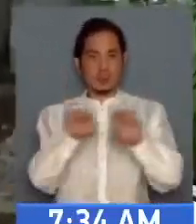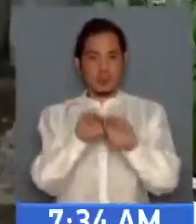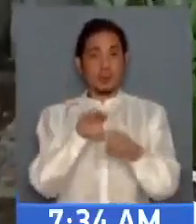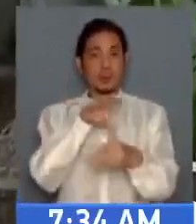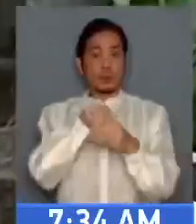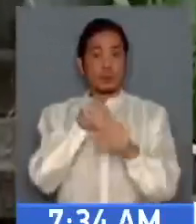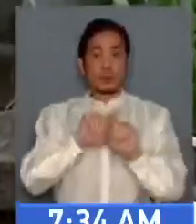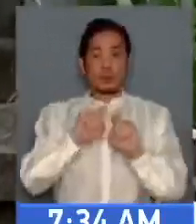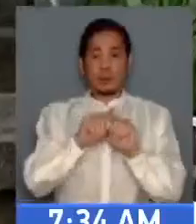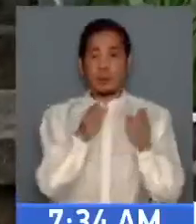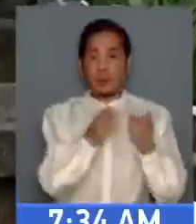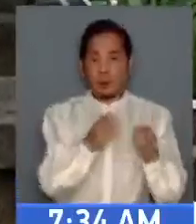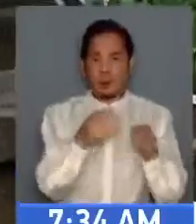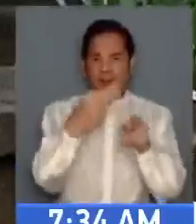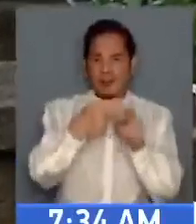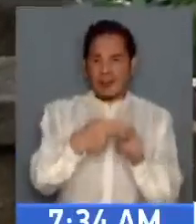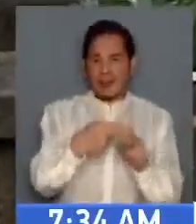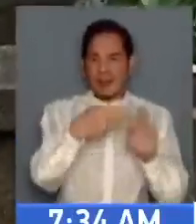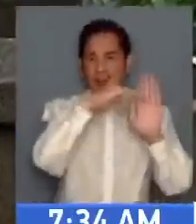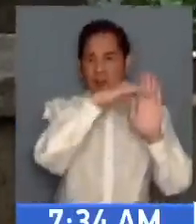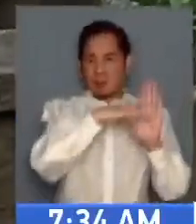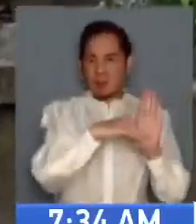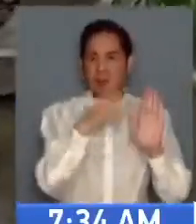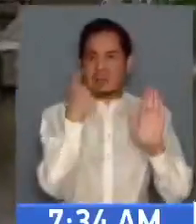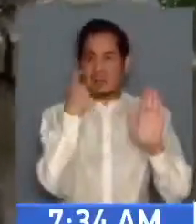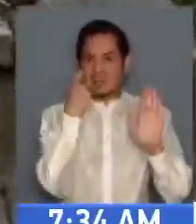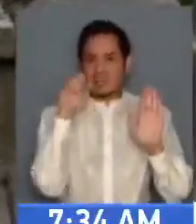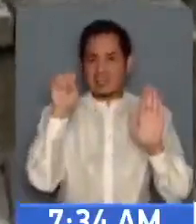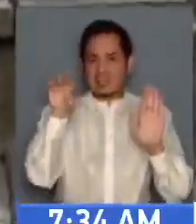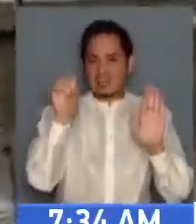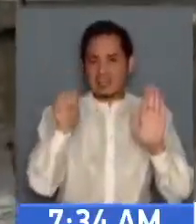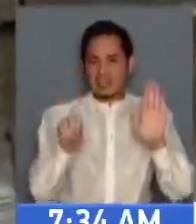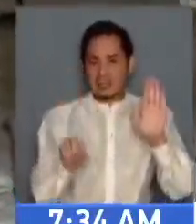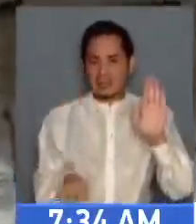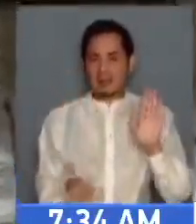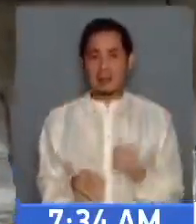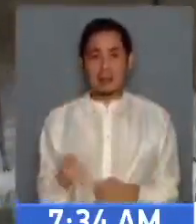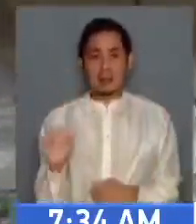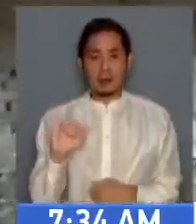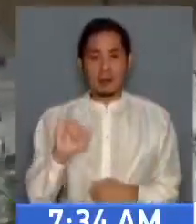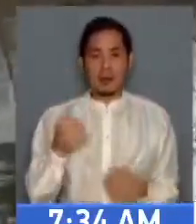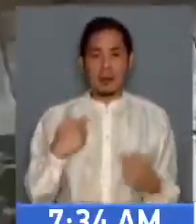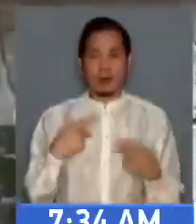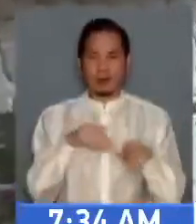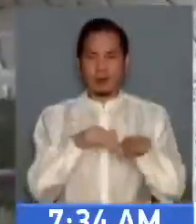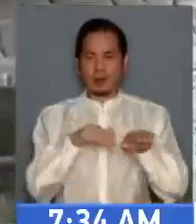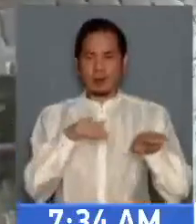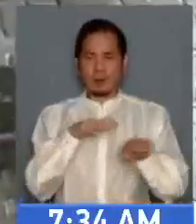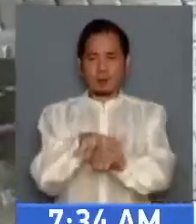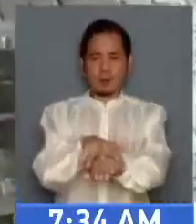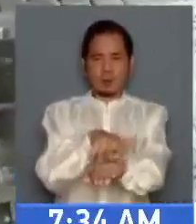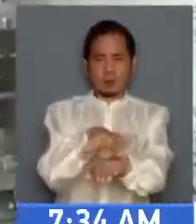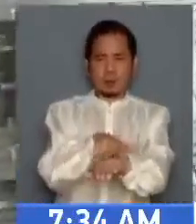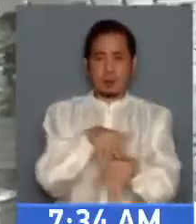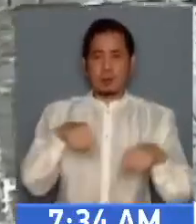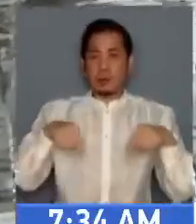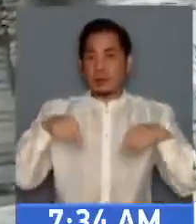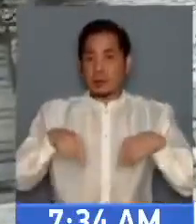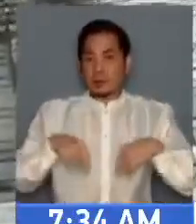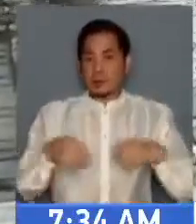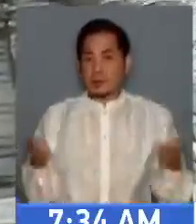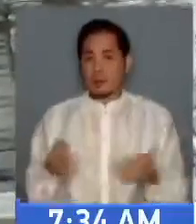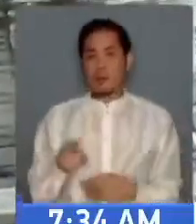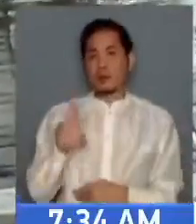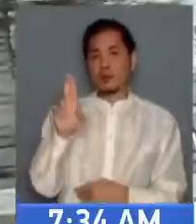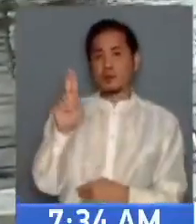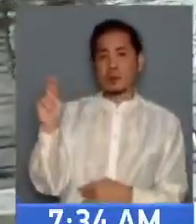na binanggit ko kanina. Paminsan-minsan ay nagkakaroon ng pagbagal ng traffic situation dito sa bahagi ng United Nations